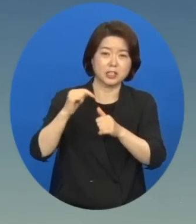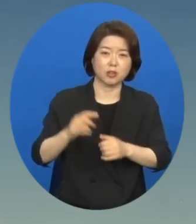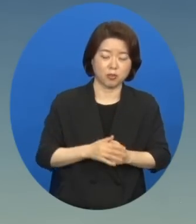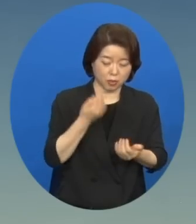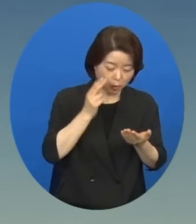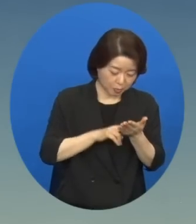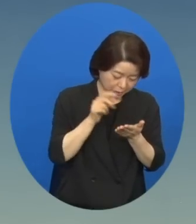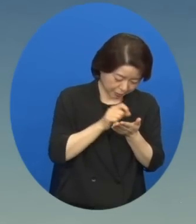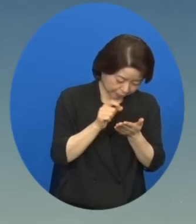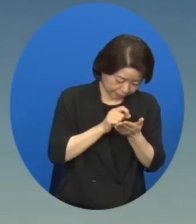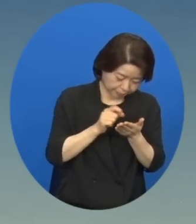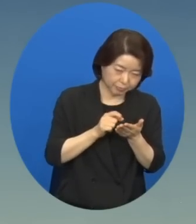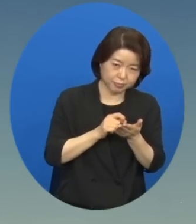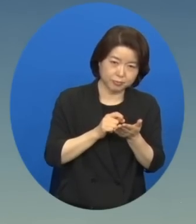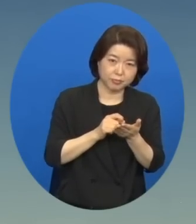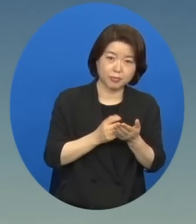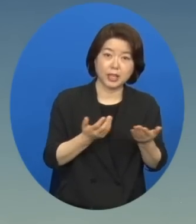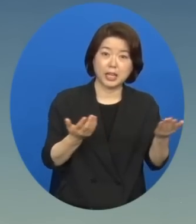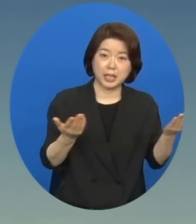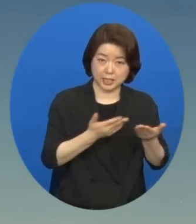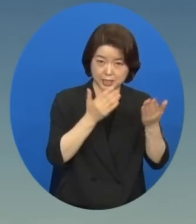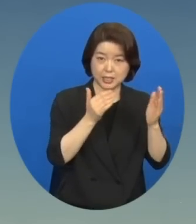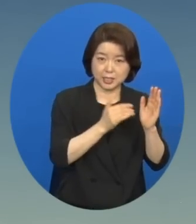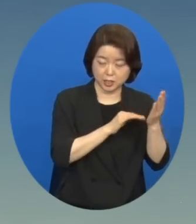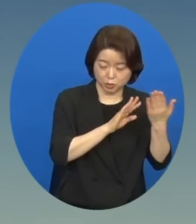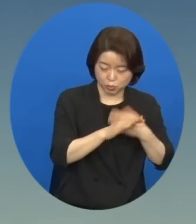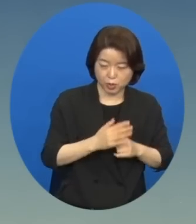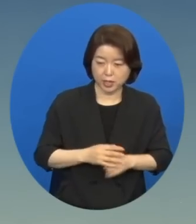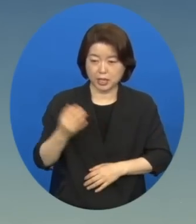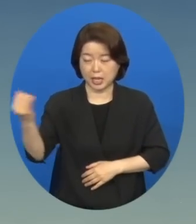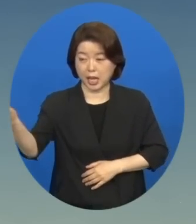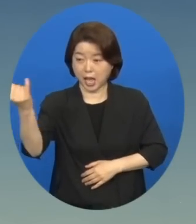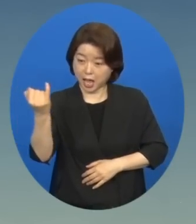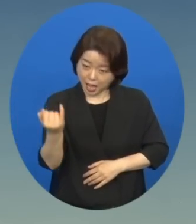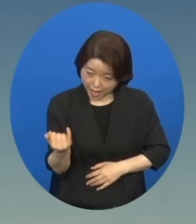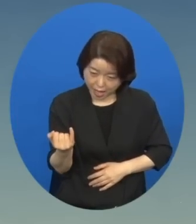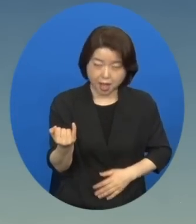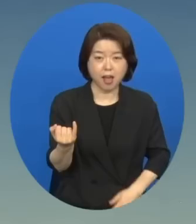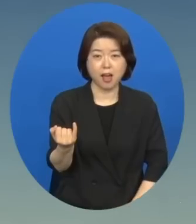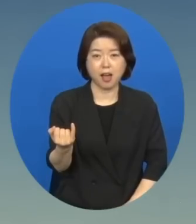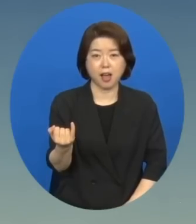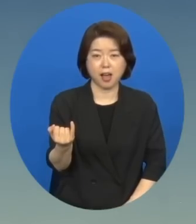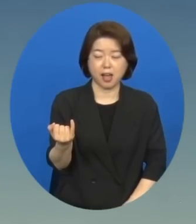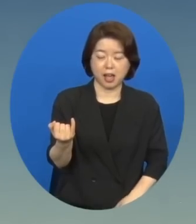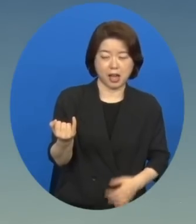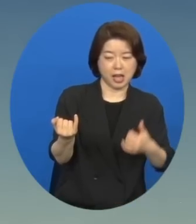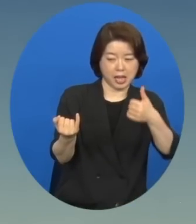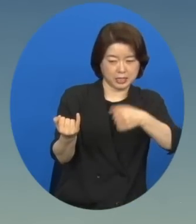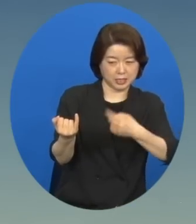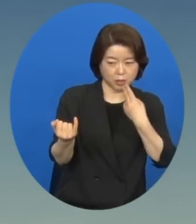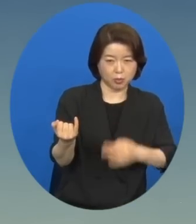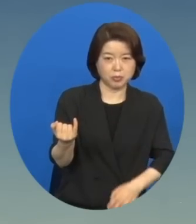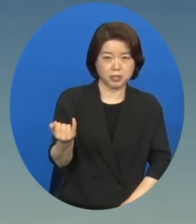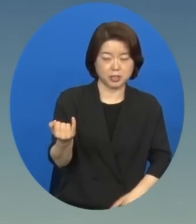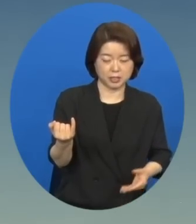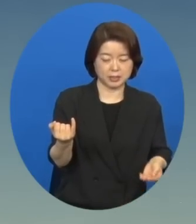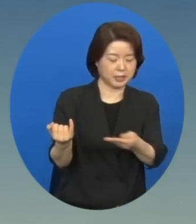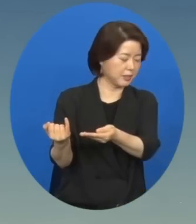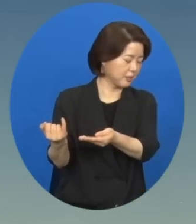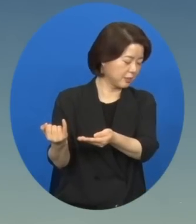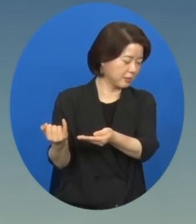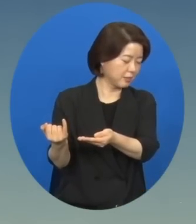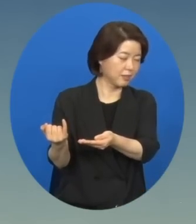써서, 그리고 퇴근을 하고 아내가 이제 맞이하러 나왔는데 제가 인사도 안 하고 아내한테 달력부터